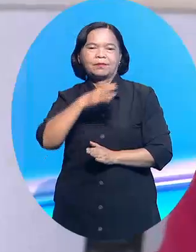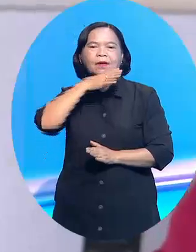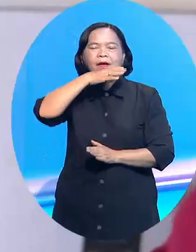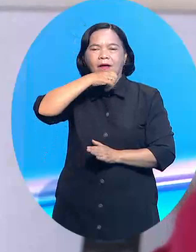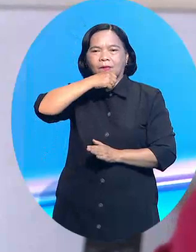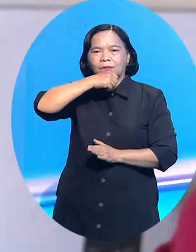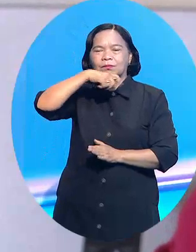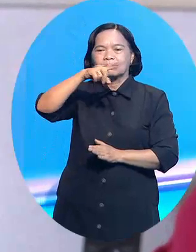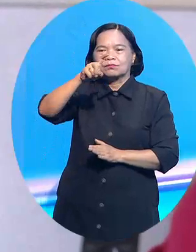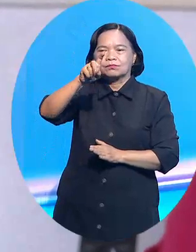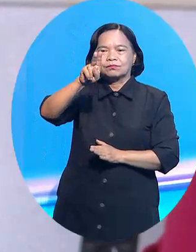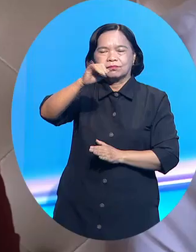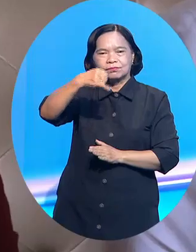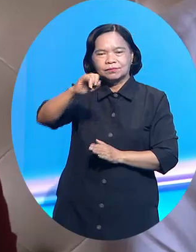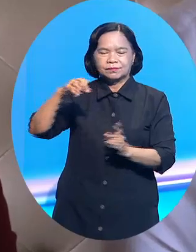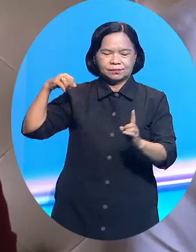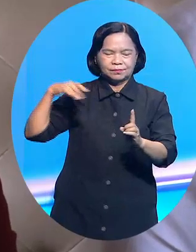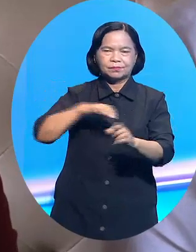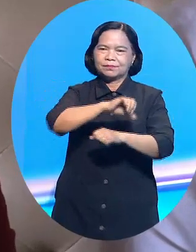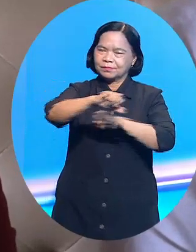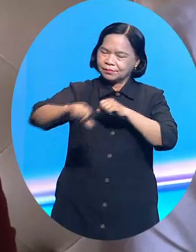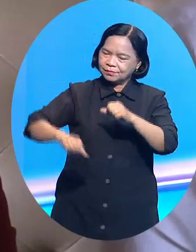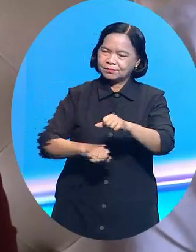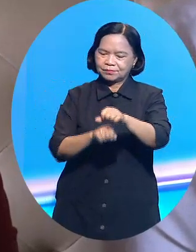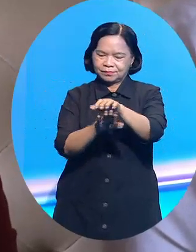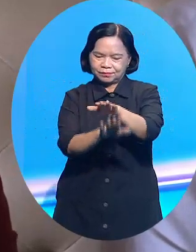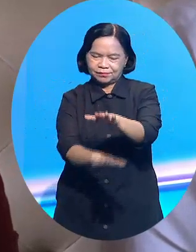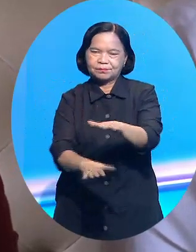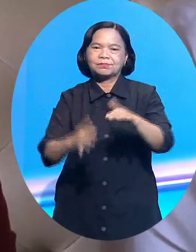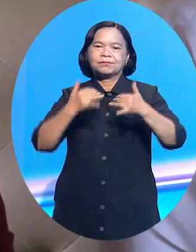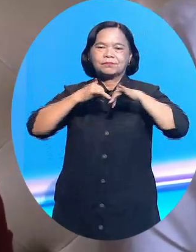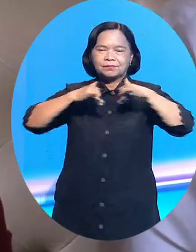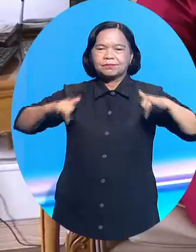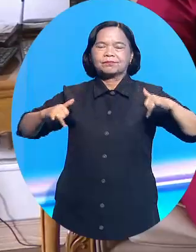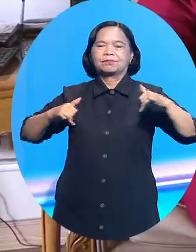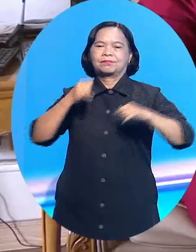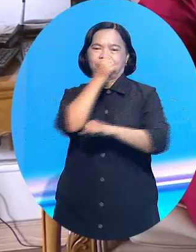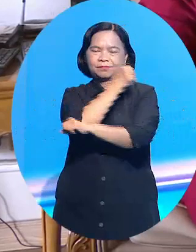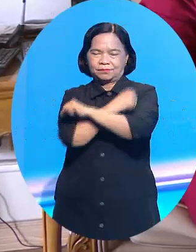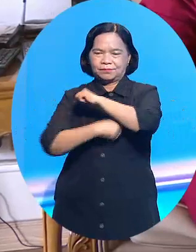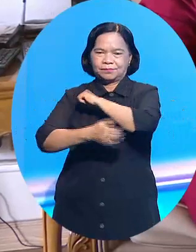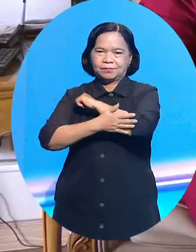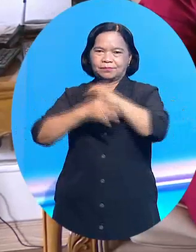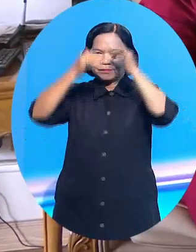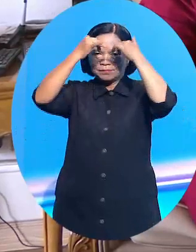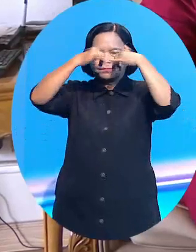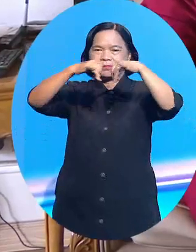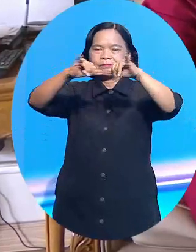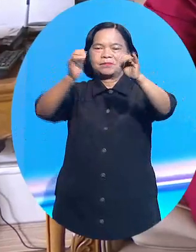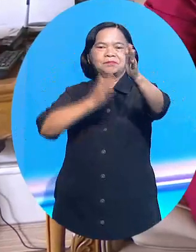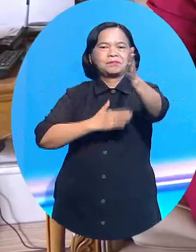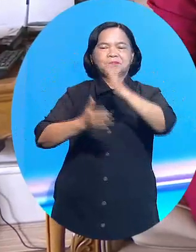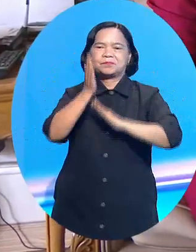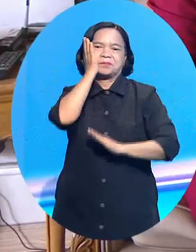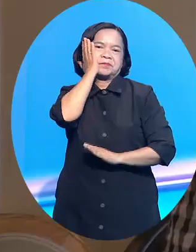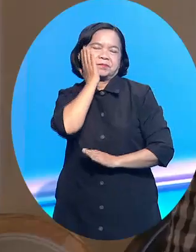Đức lại tích cực tham gia các hoạt động ý nghĩa, mong thế hệ trẻ không ngừng lao động cống hiến, giúp ích cho quê hương và đất nước ngày càng giàu đẹp,